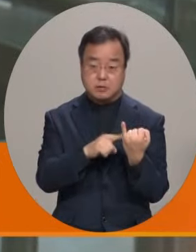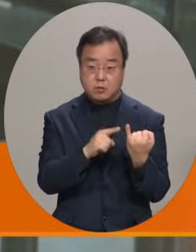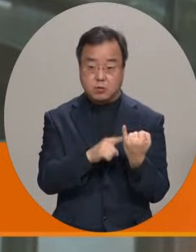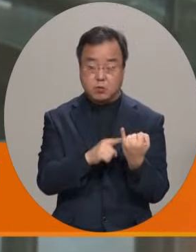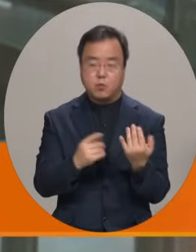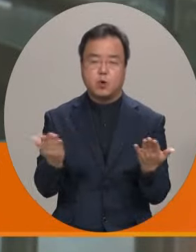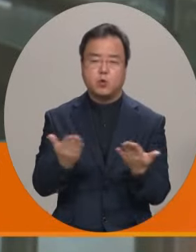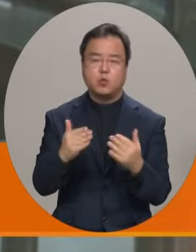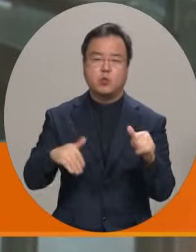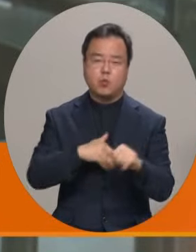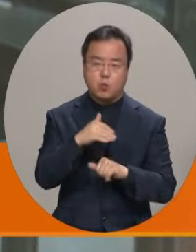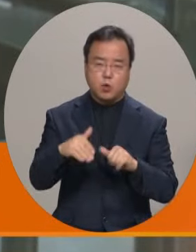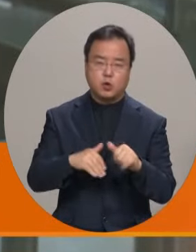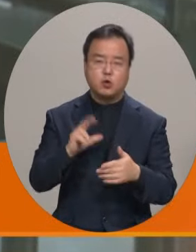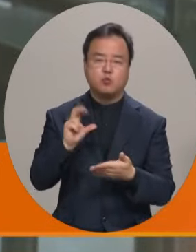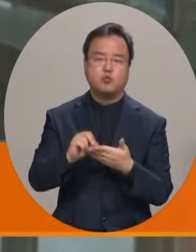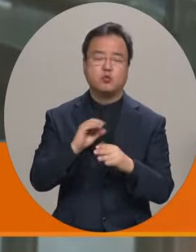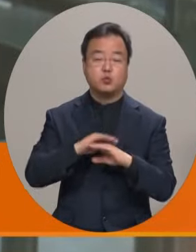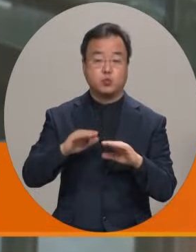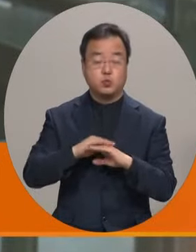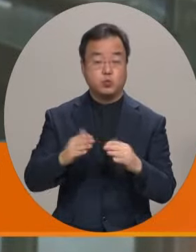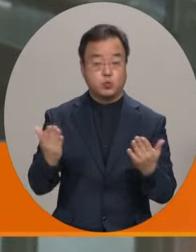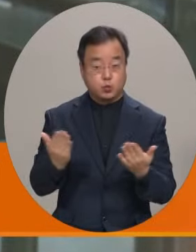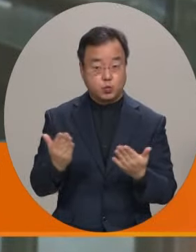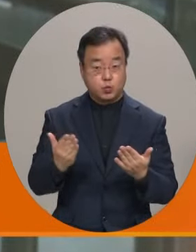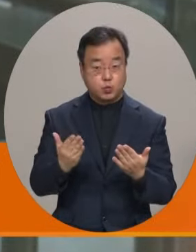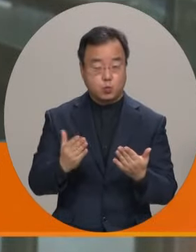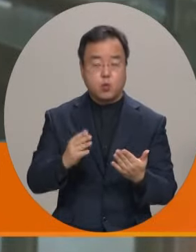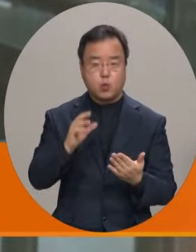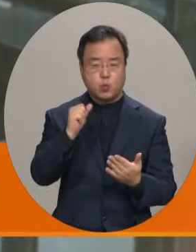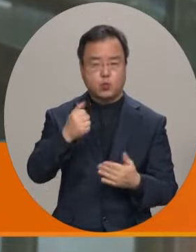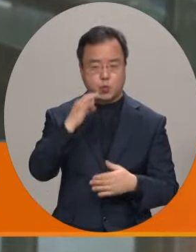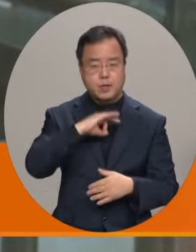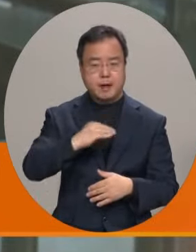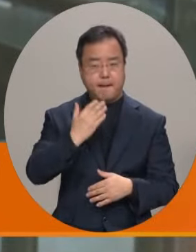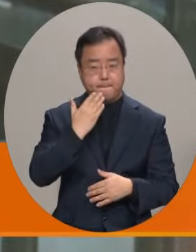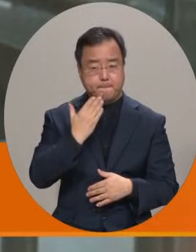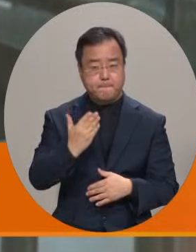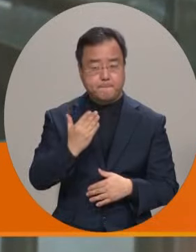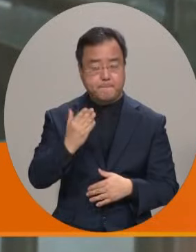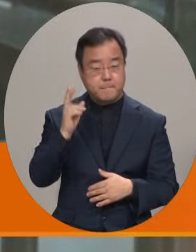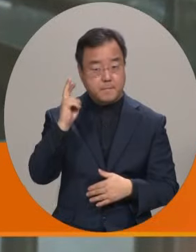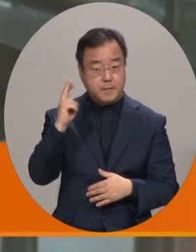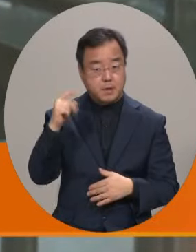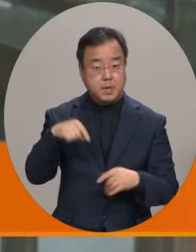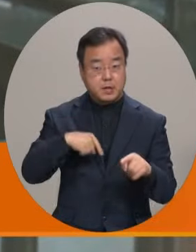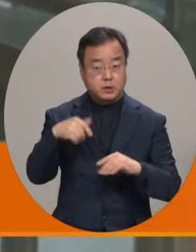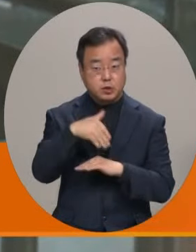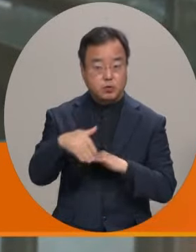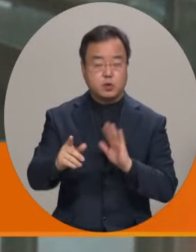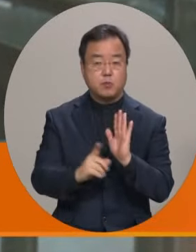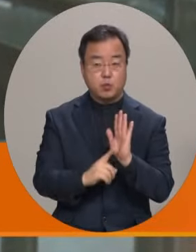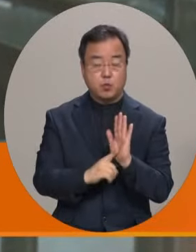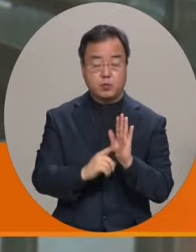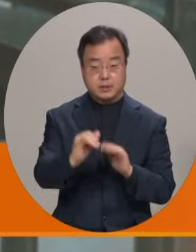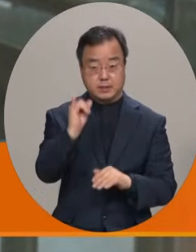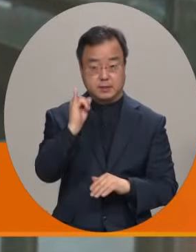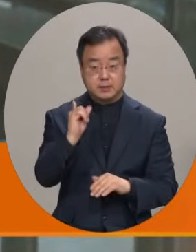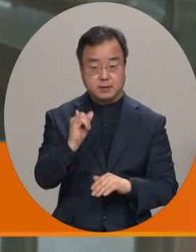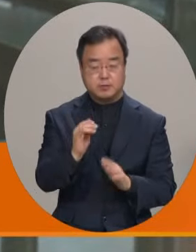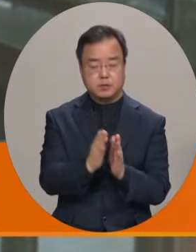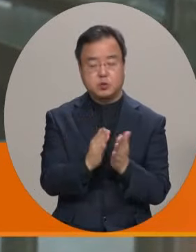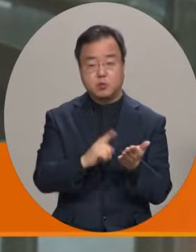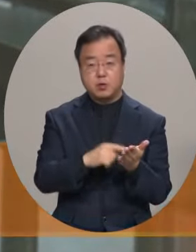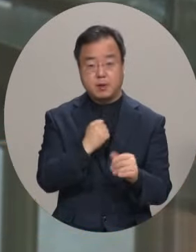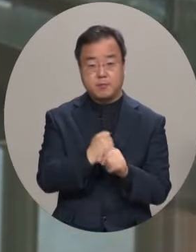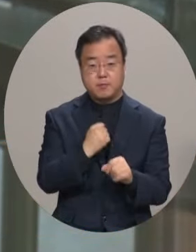것이 저 추생 해결의 핵심일 수 있다는 내용의 정책 보고서가 발간되어 이유에서인지 보고서를 작성한